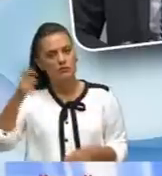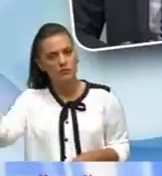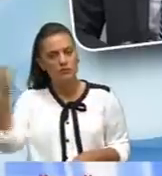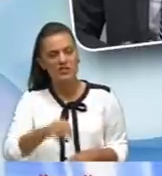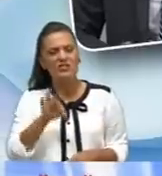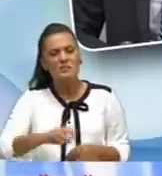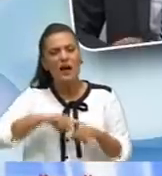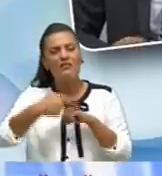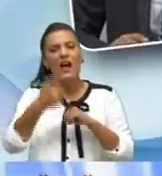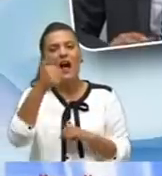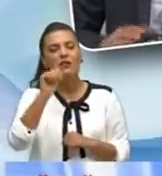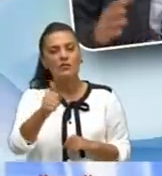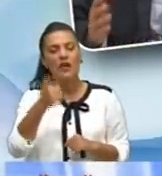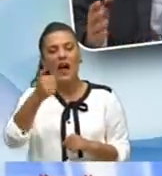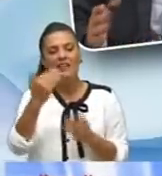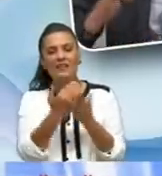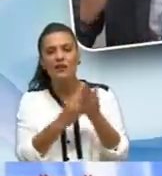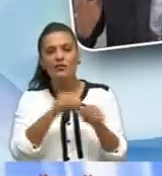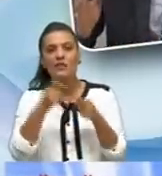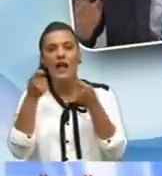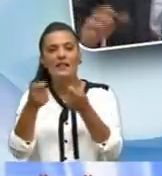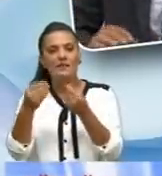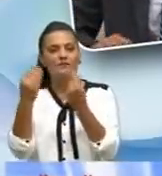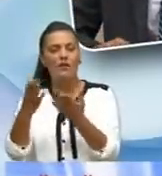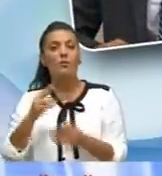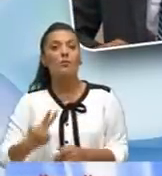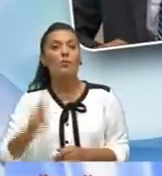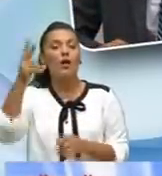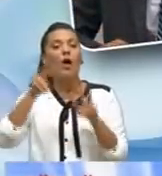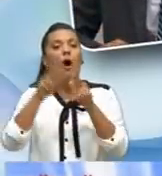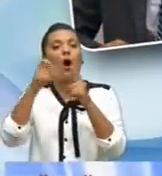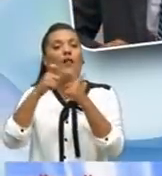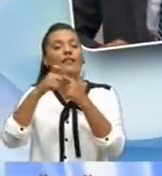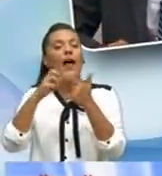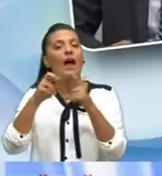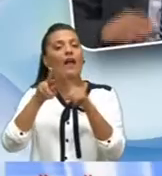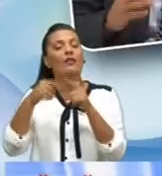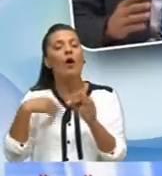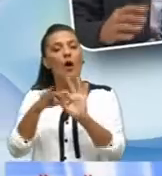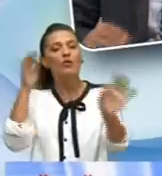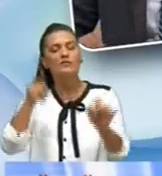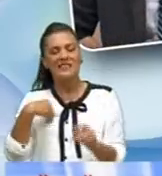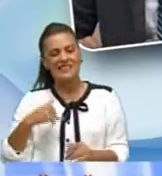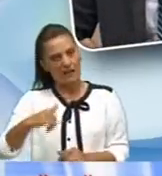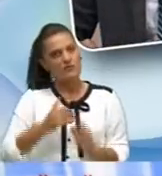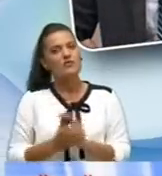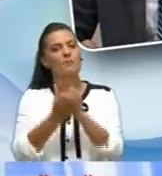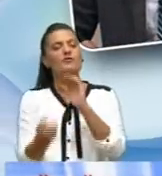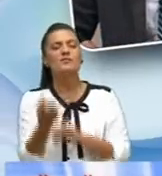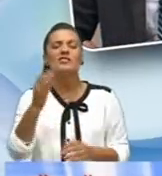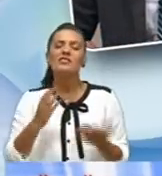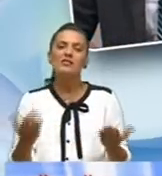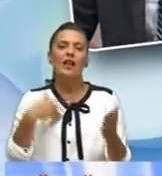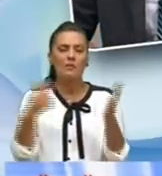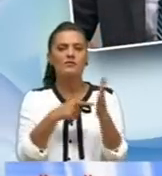anda haftanın 6 günü 6 kategoride eğitim veriyor modern okçuluk. Harika. Yakında şampiyon çıkarıyoruz inşallah. İnşallah. Amacımız o.